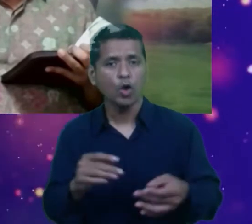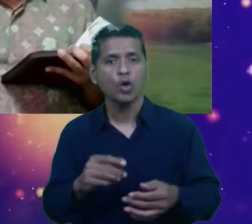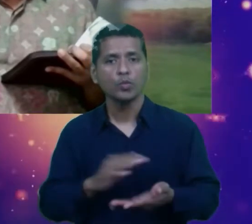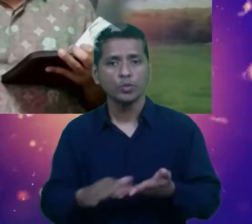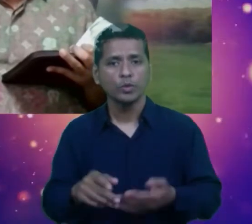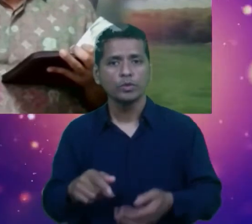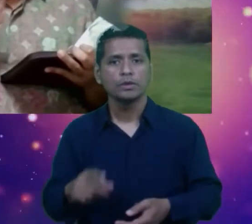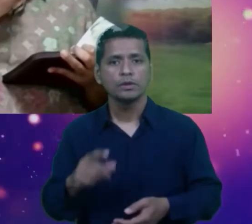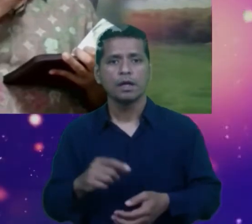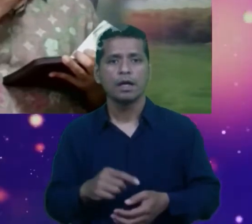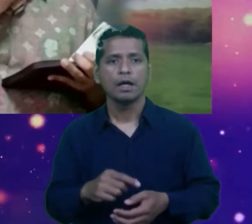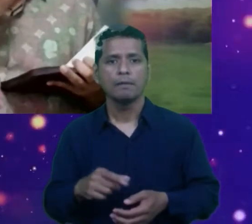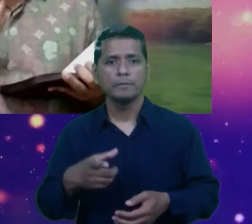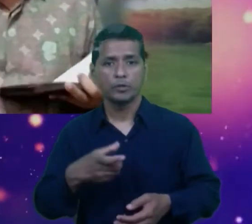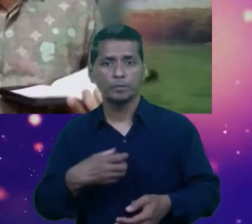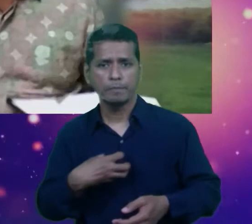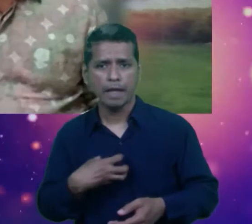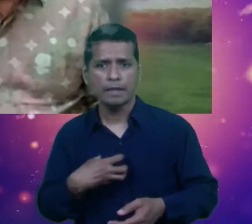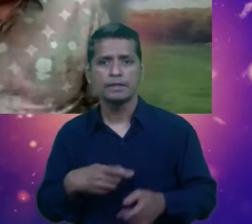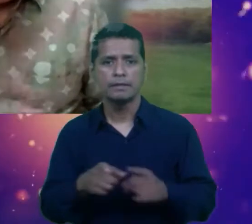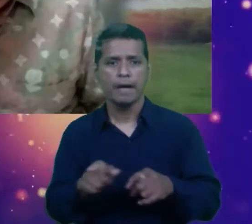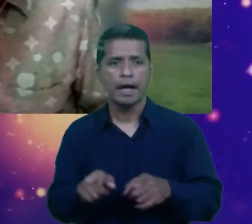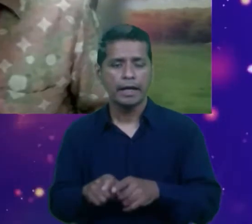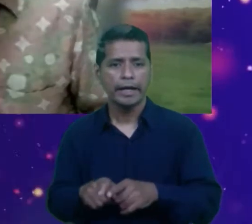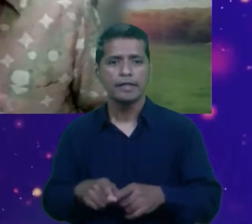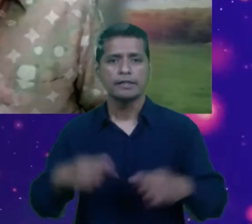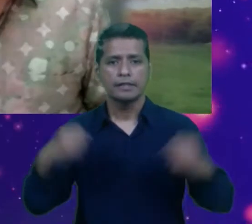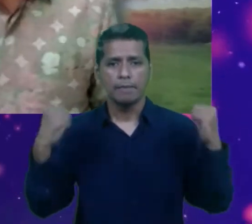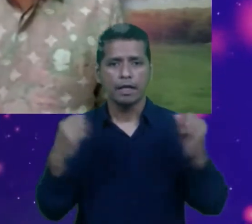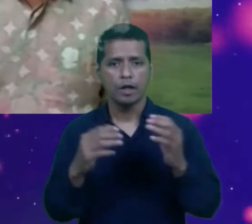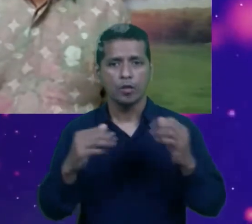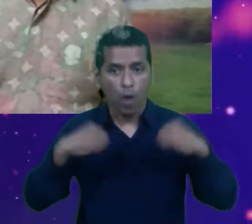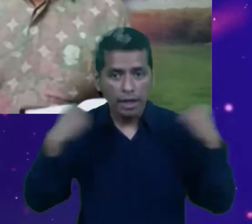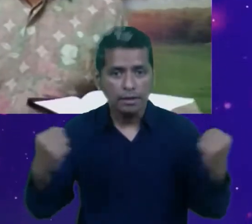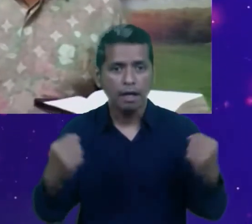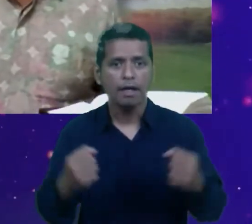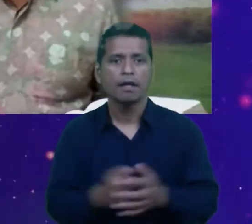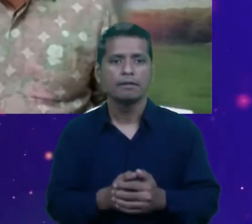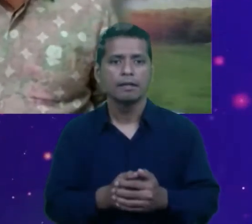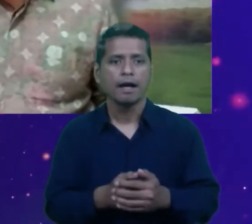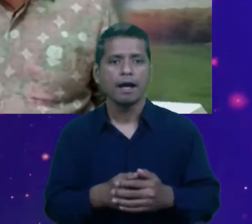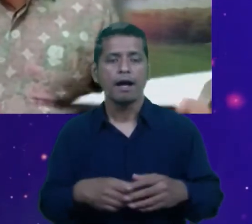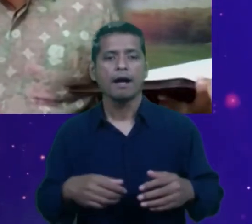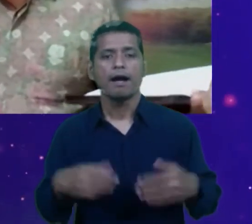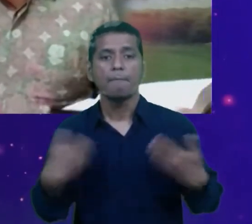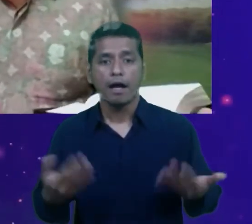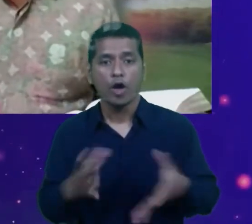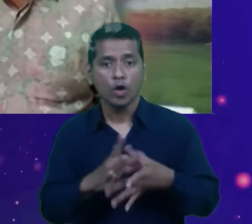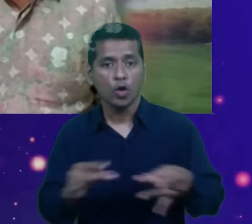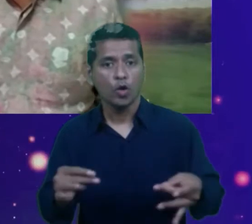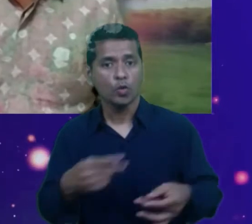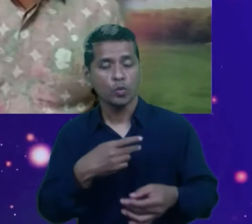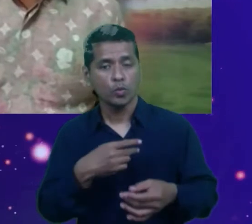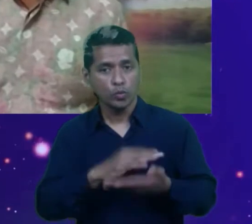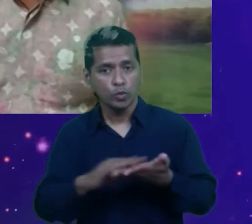Yesus Kristus? Silakan pendeta. Terima kasih banyak untuk pertanyaan ini. Saya tidak bisa jawab panjang-panjang. Ada banyak pertanyaan pada malam